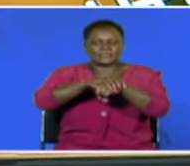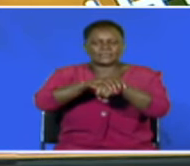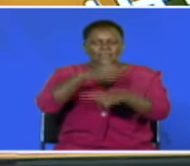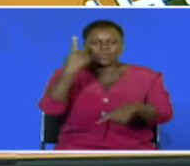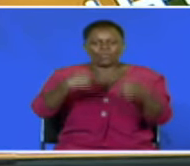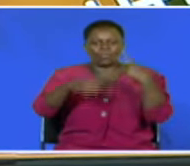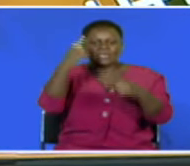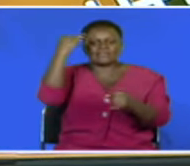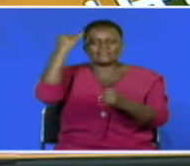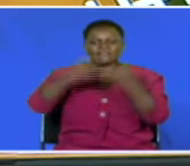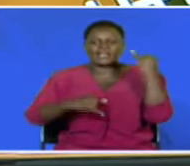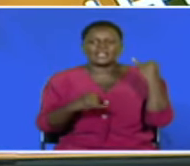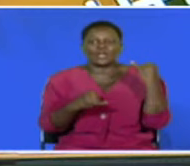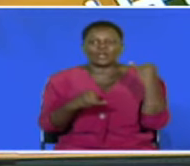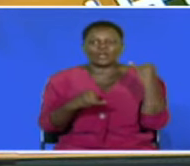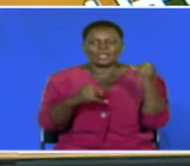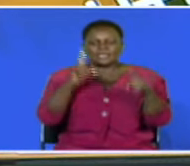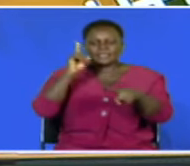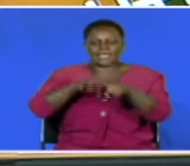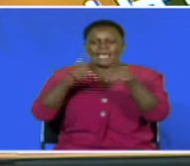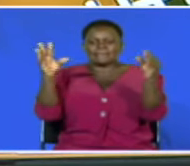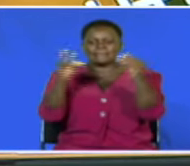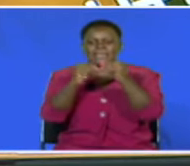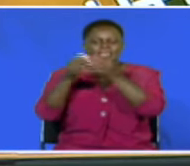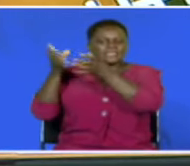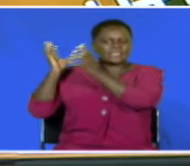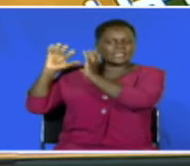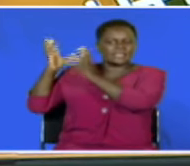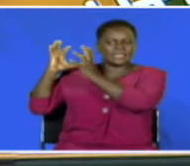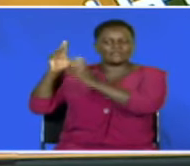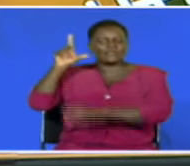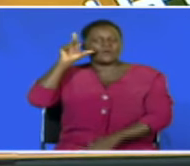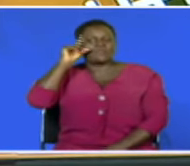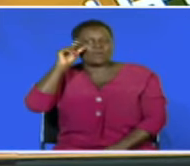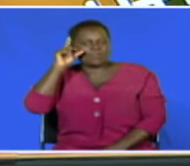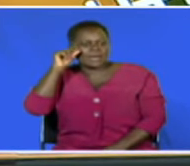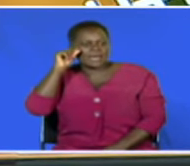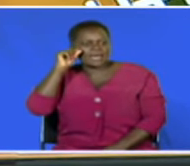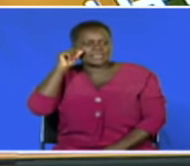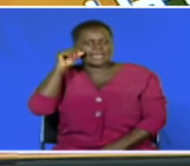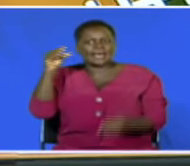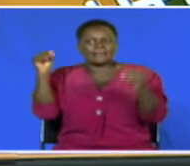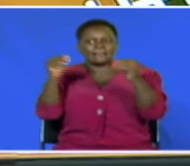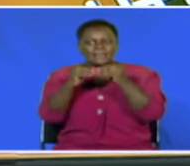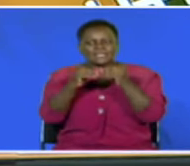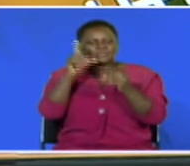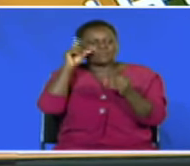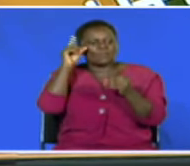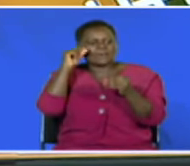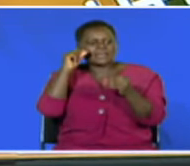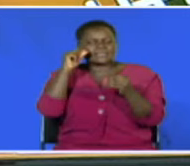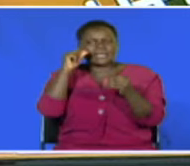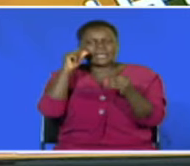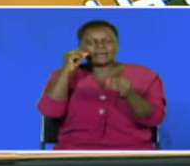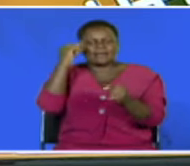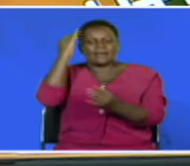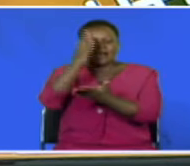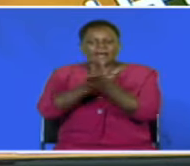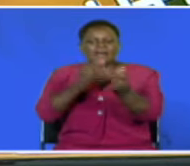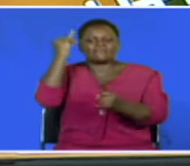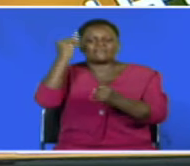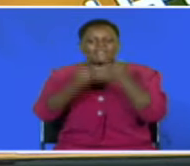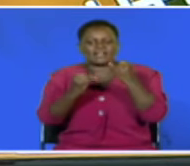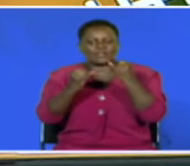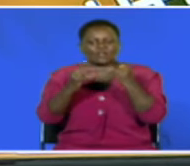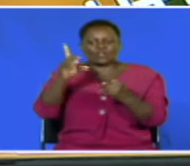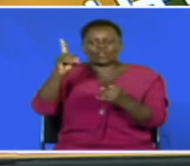katika fainali ya kombe la Dola wakati wanapambana na Kilifi huku Mombasa au kikwaruzana na Mombasa Ba katika nusu fainali ya kombe